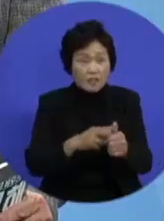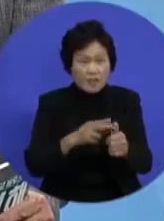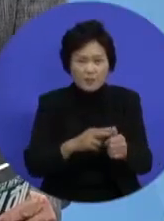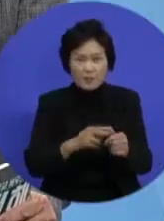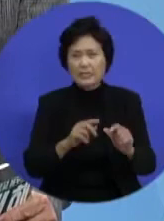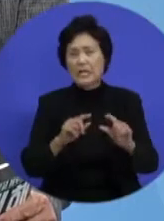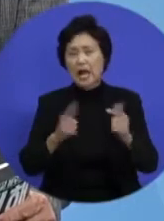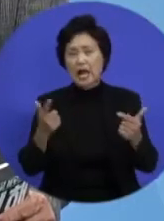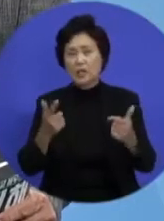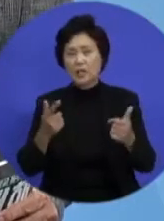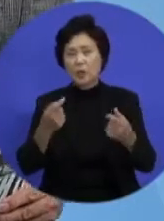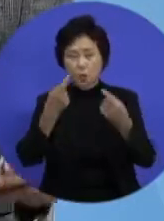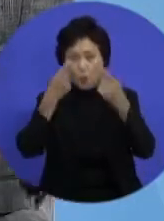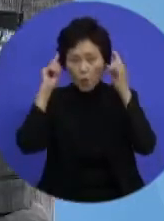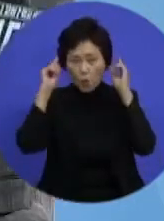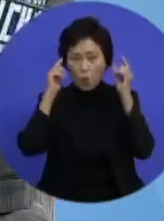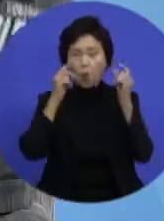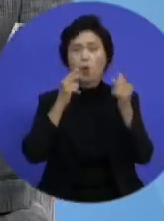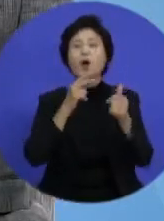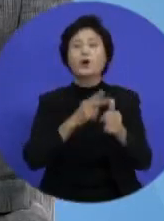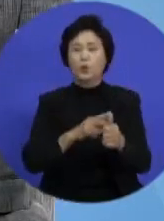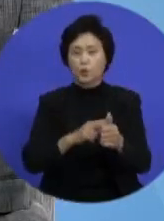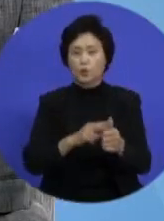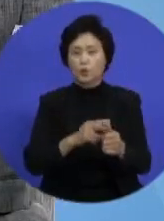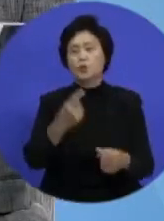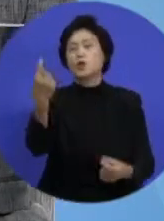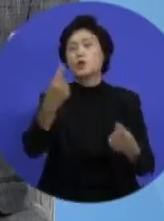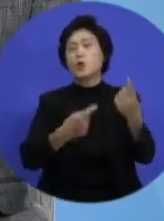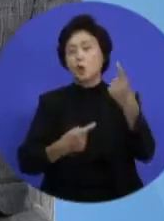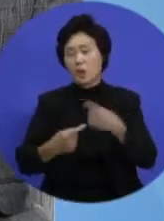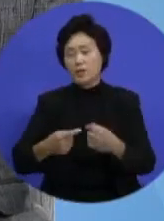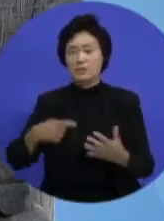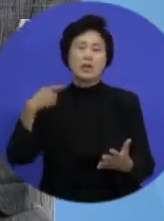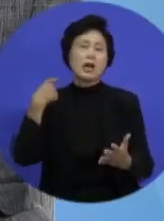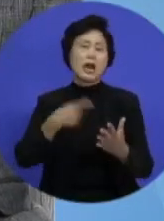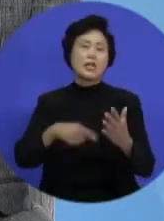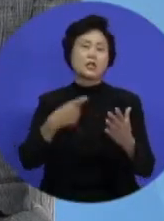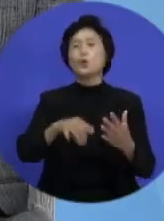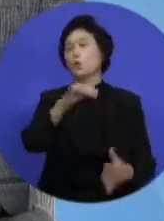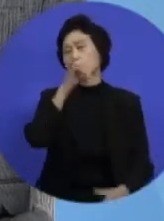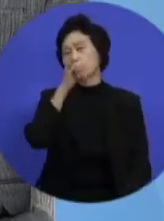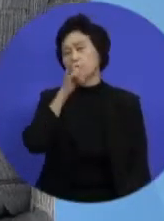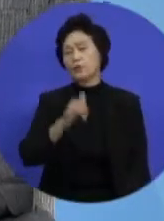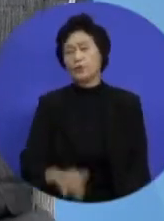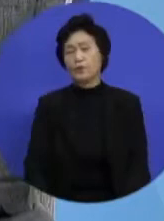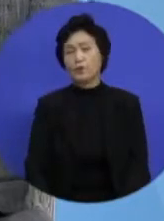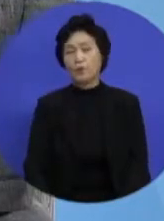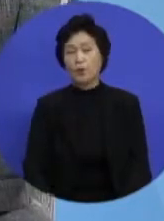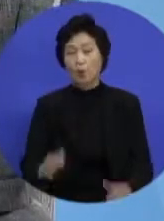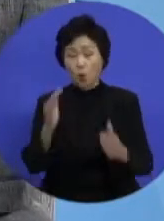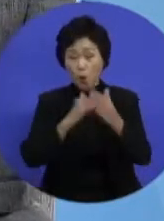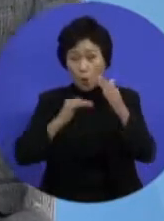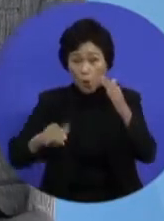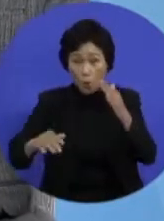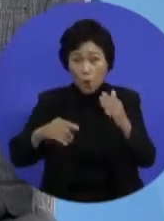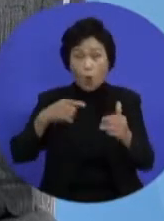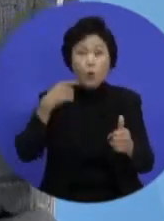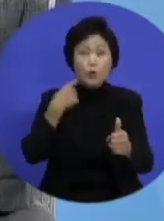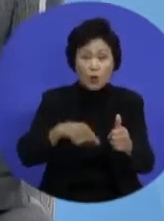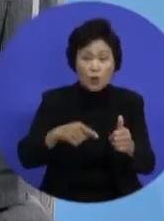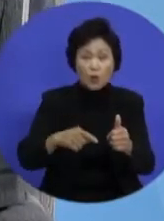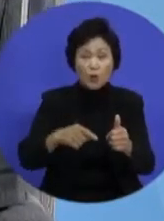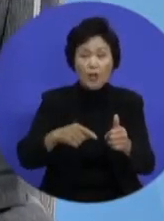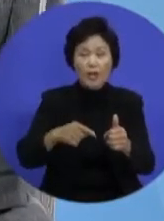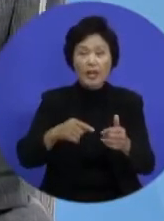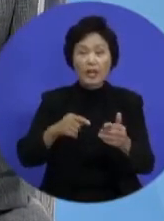오셔가지고 아이들을 가르쳐 주니 그러니까 얼마나 더 전문적이 과정이라는 게 공교육에서는 왜 그 시간표가 있고 내가 이수해야